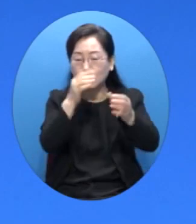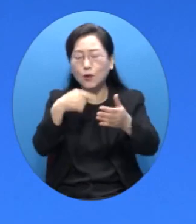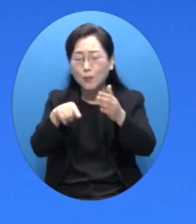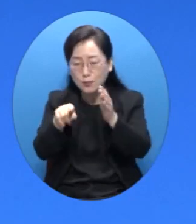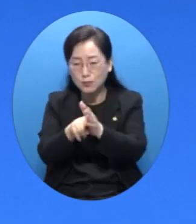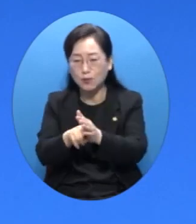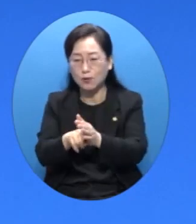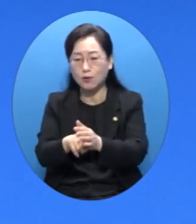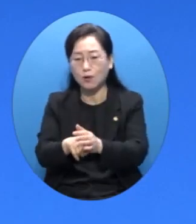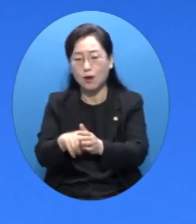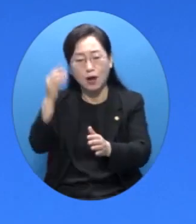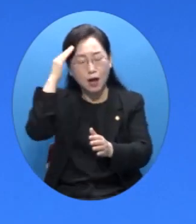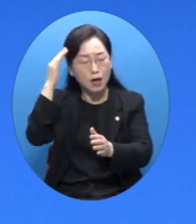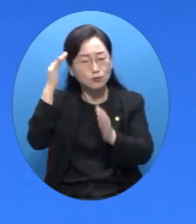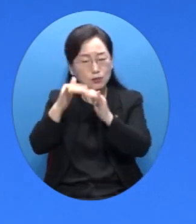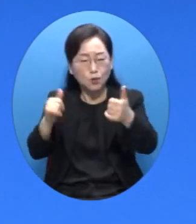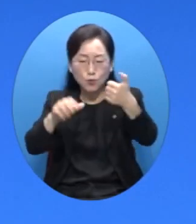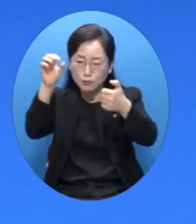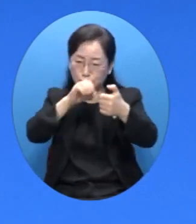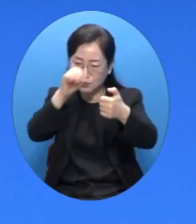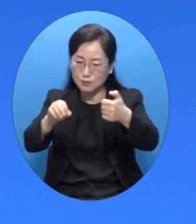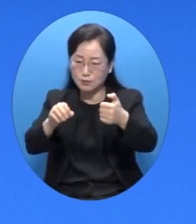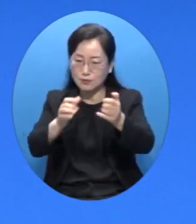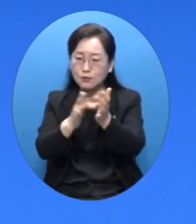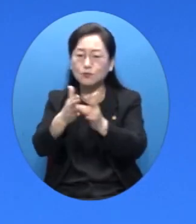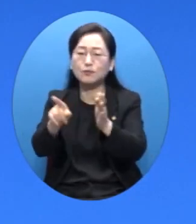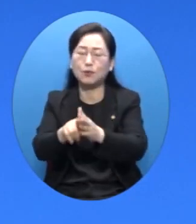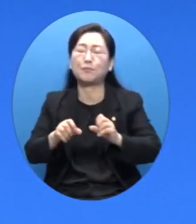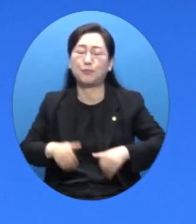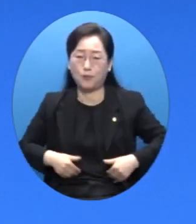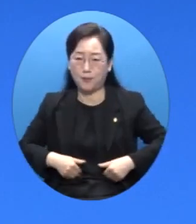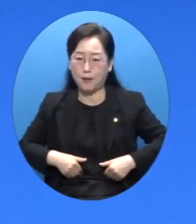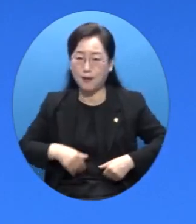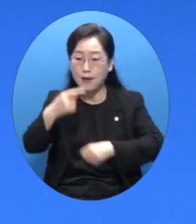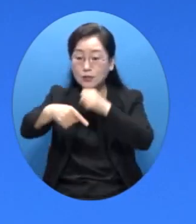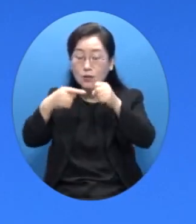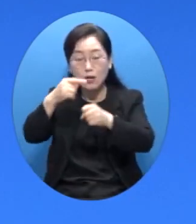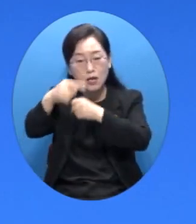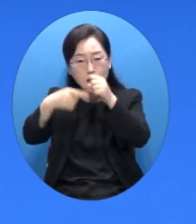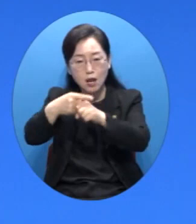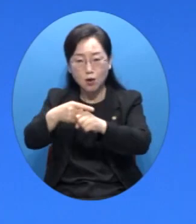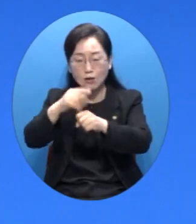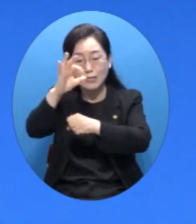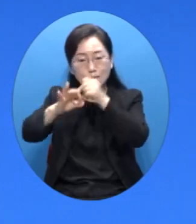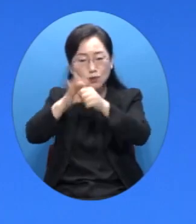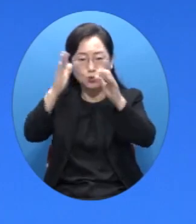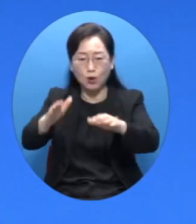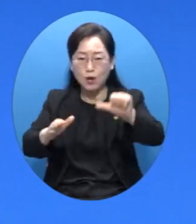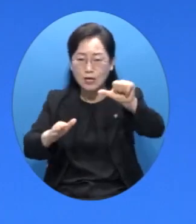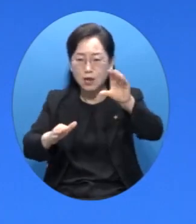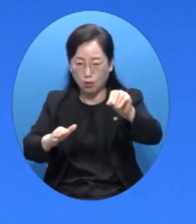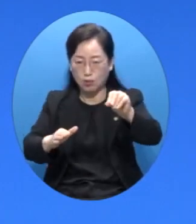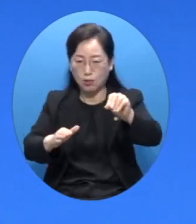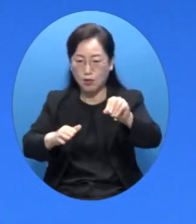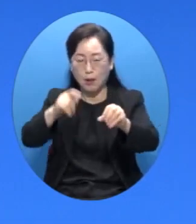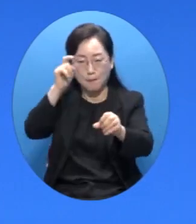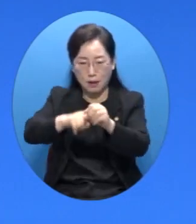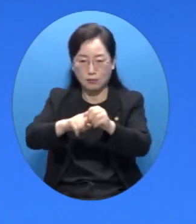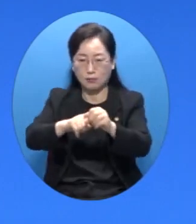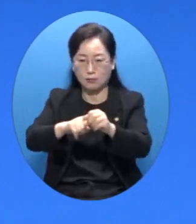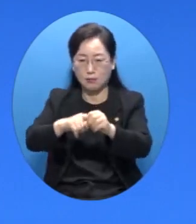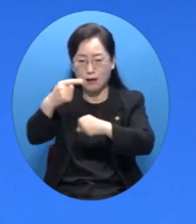됩니다. 그래서 우리가 지금부터 10년 동안 매년 5만 명 전도 목표를 세우고 있는데 여러분 할 수 있는 만큼 최대한 노력을